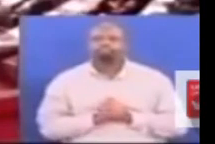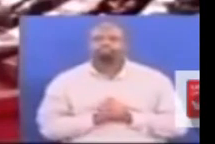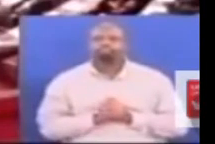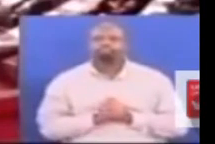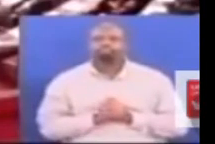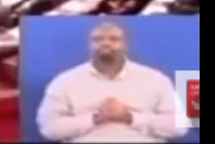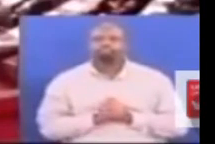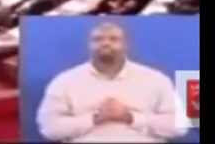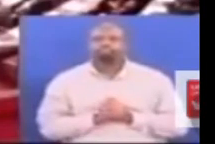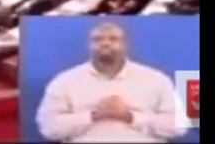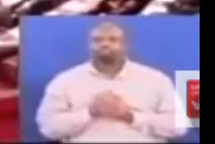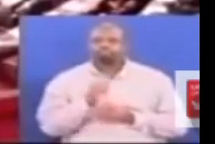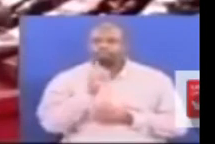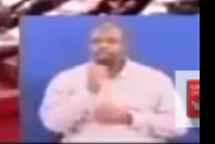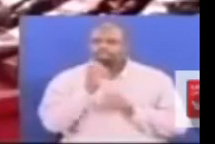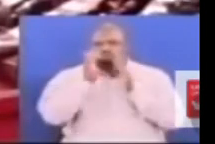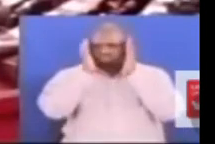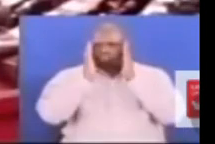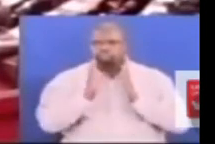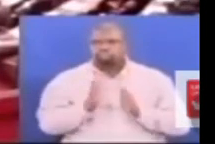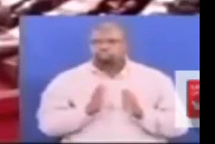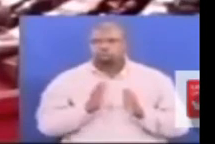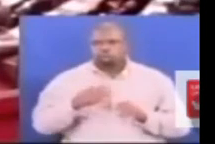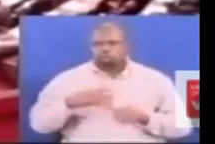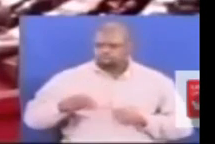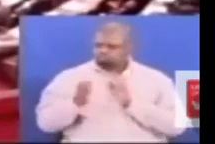Majibu ya swali hilo, Mheshimiwa Waziri Mkuu, tafadhali.